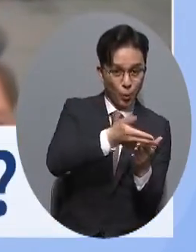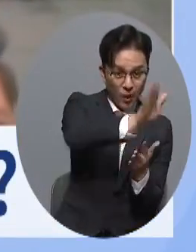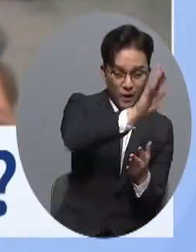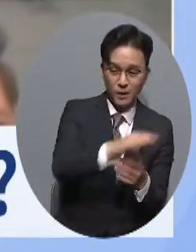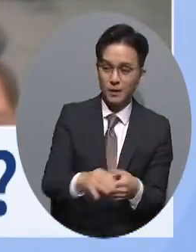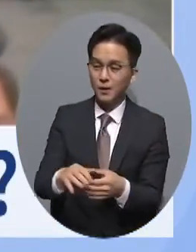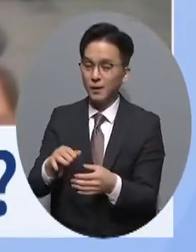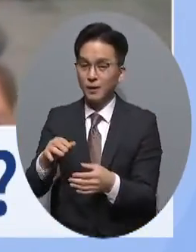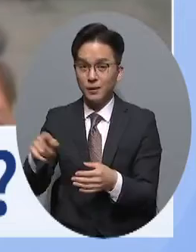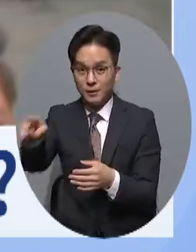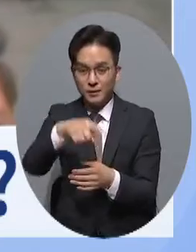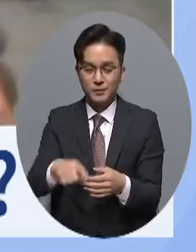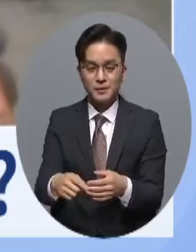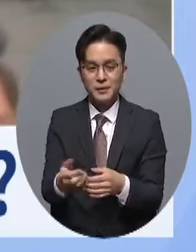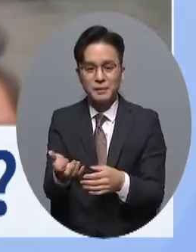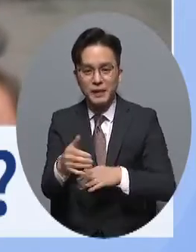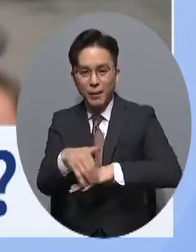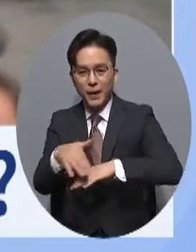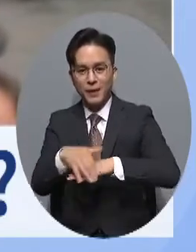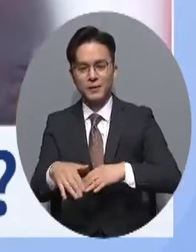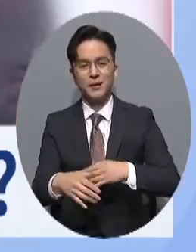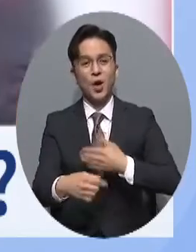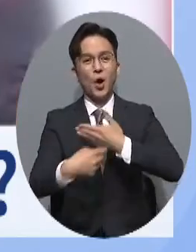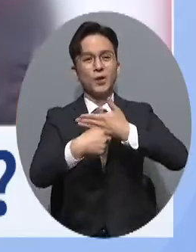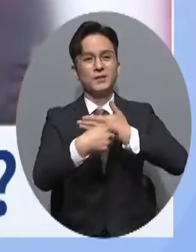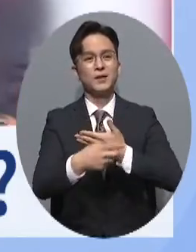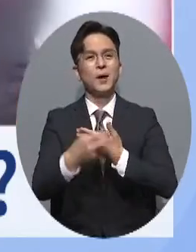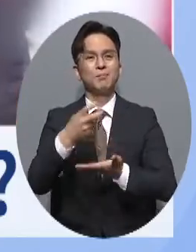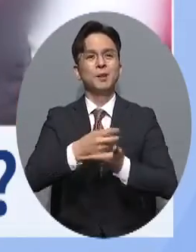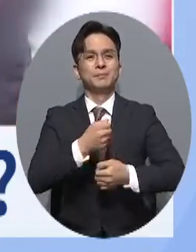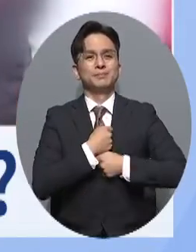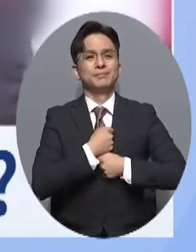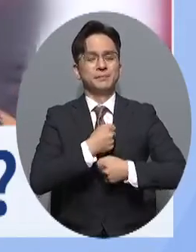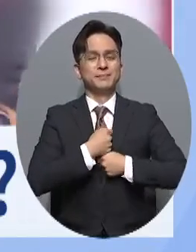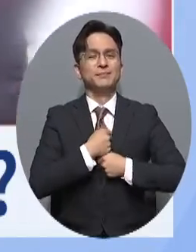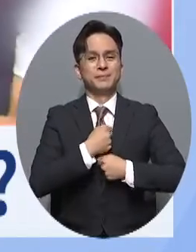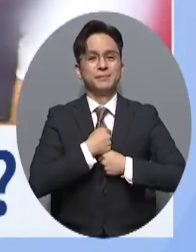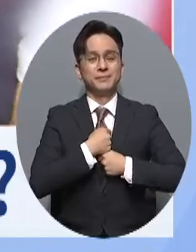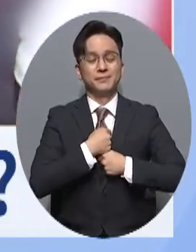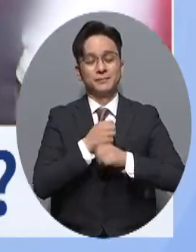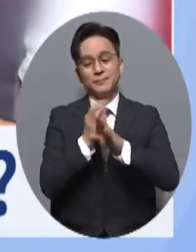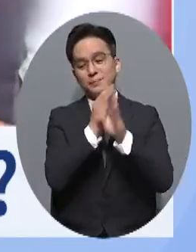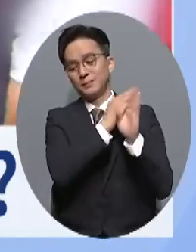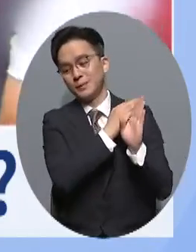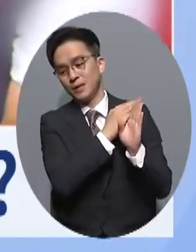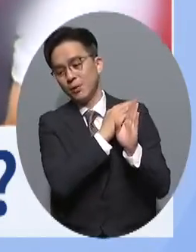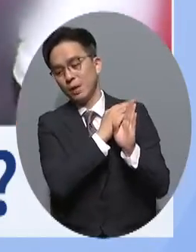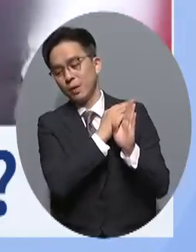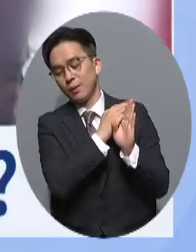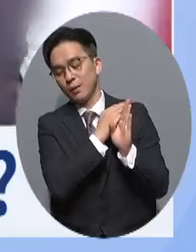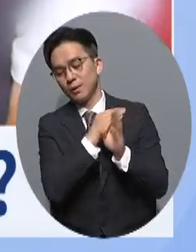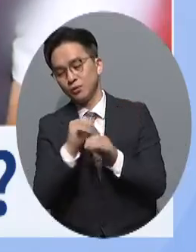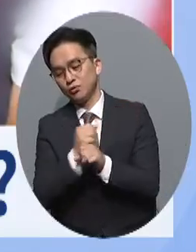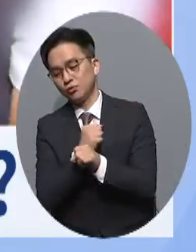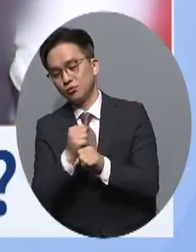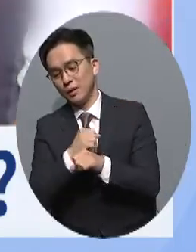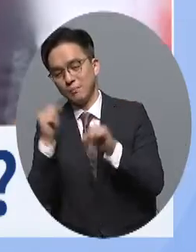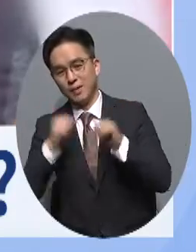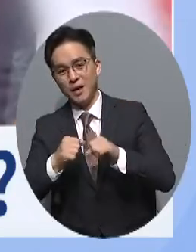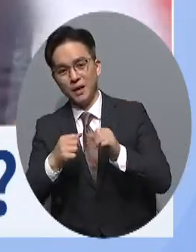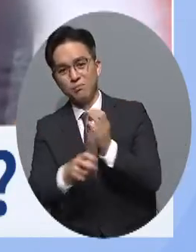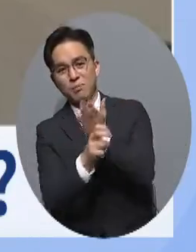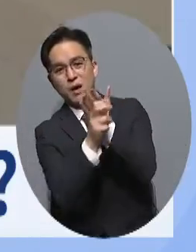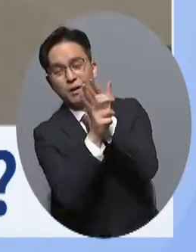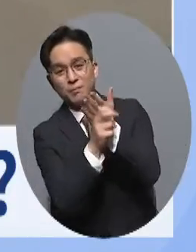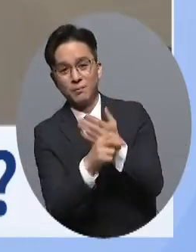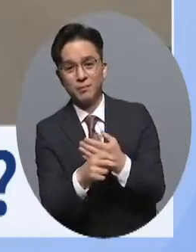아시다시피 헌법상 있다 뭐 말씀드리겠습니다만 불법행위를 치면 민법 750조에 의해서 누구든지 고의나 과실에 의한